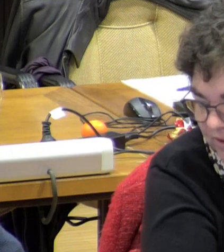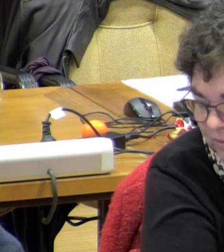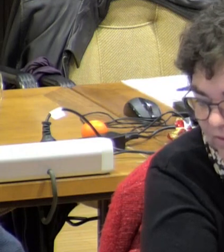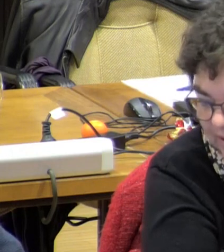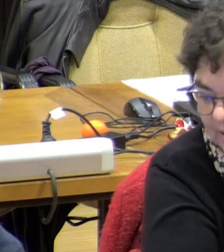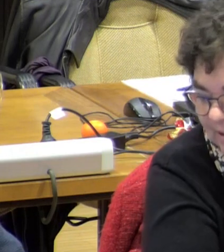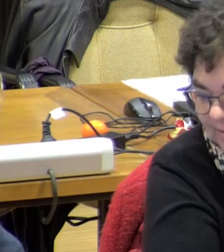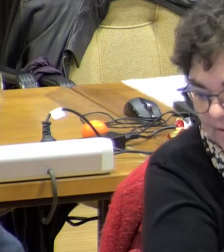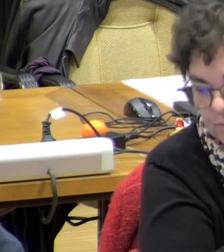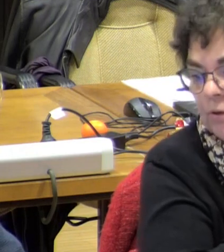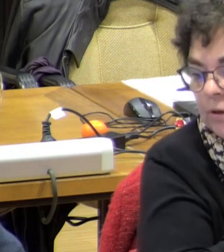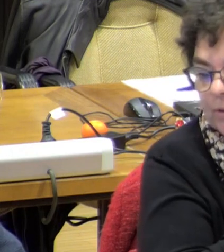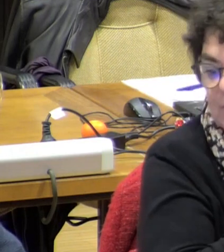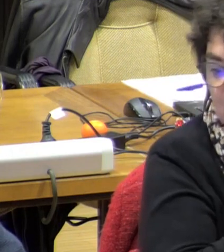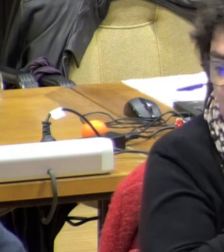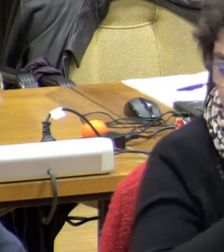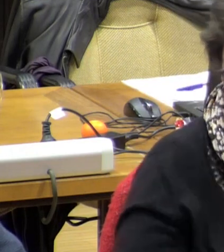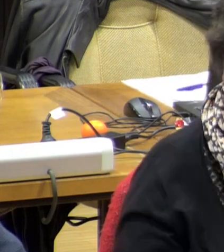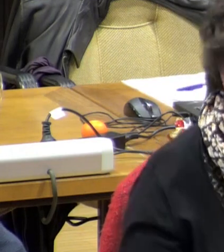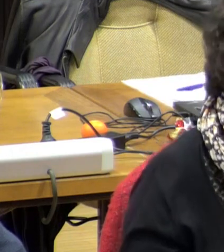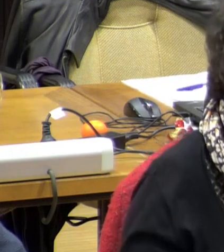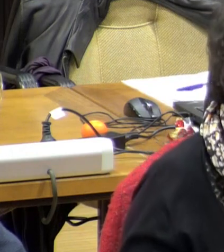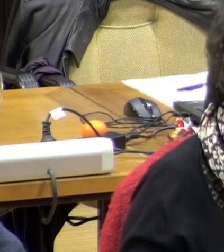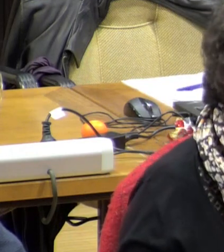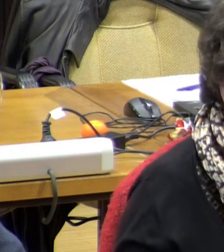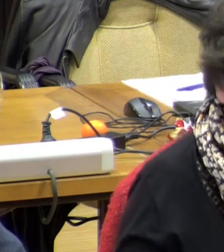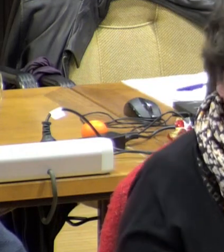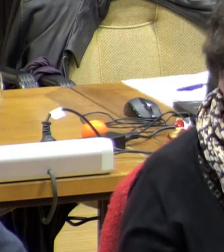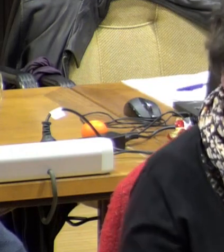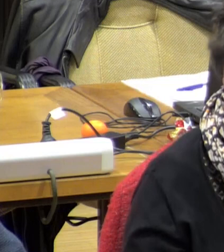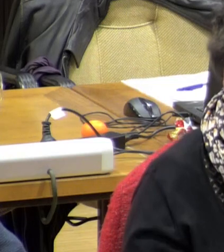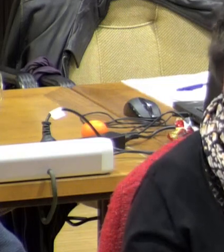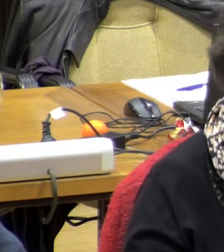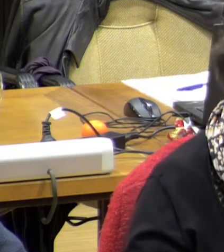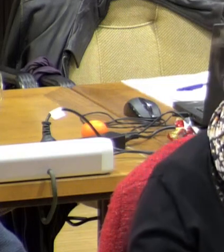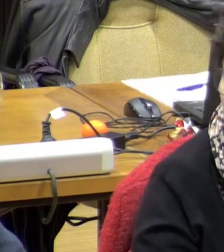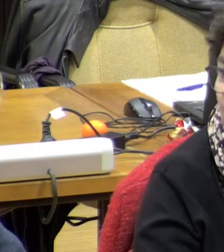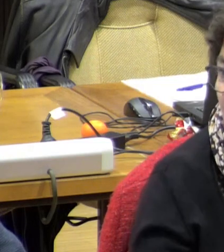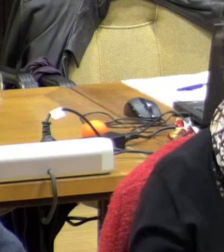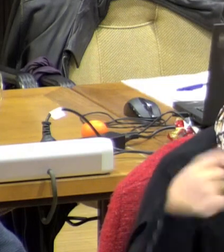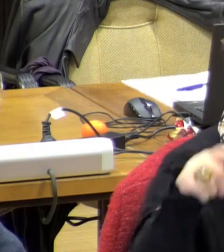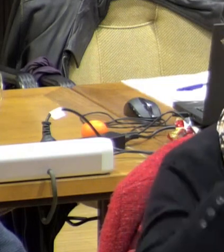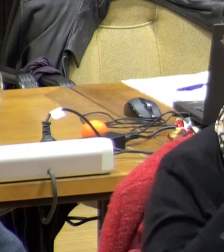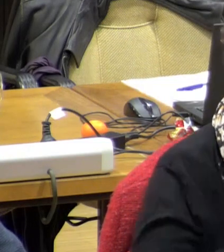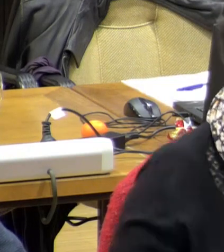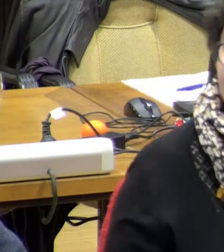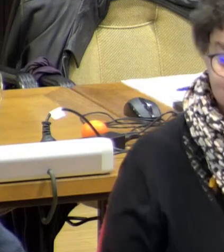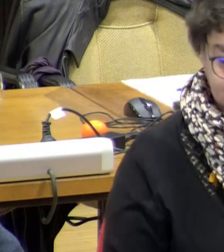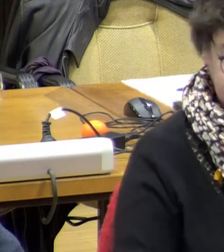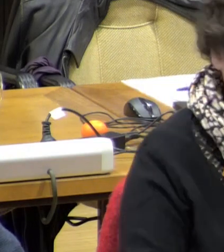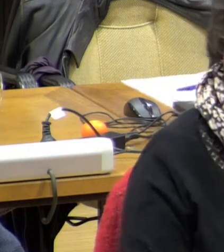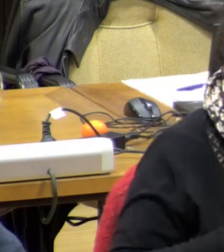de référence et les travaux d'aménagement du hall de la bibliothèque d'étude et du patrimoine voilà bien un petit changement par rapport à ce qu'on avait prévu